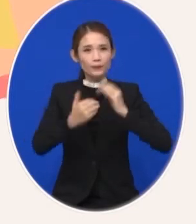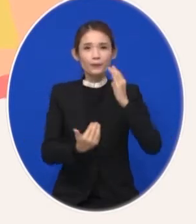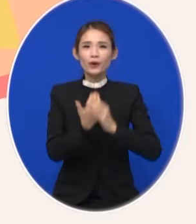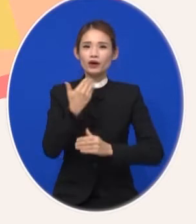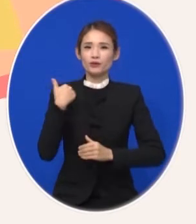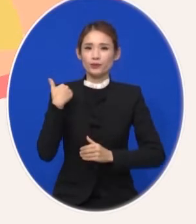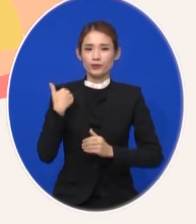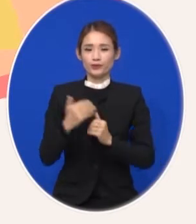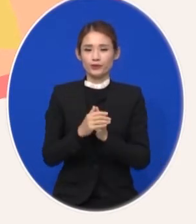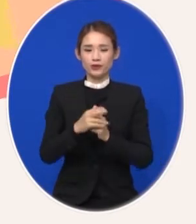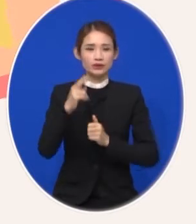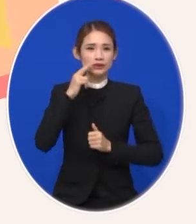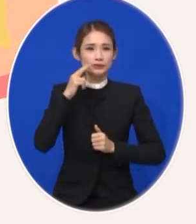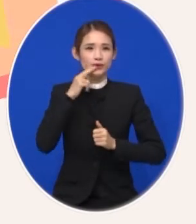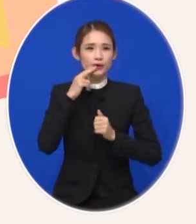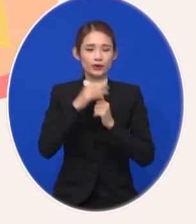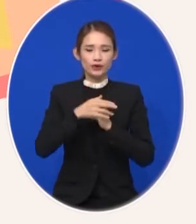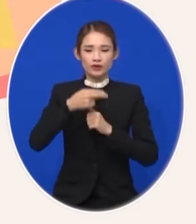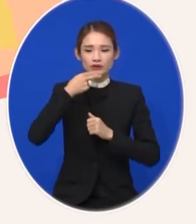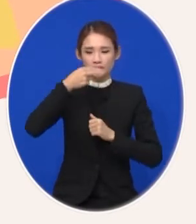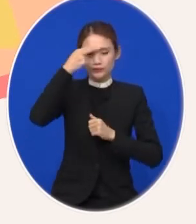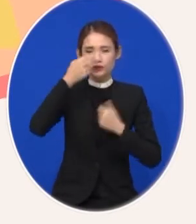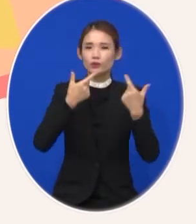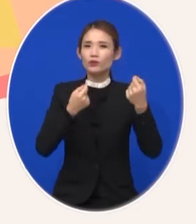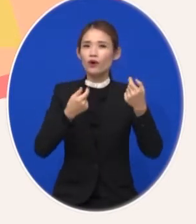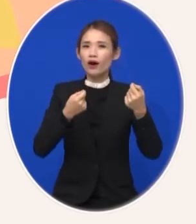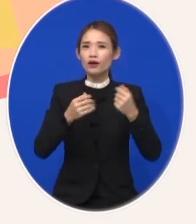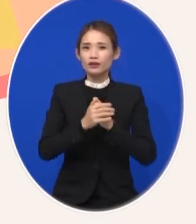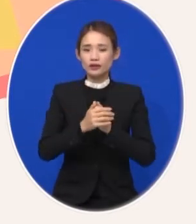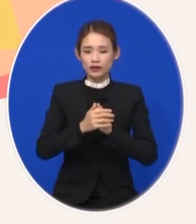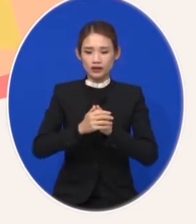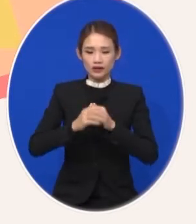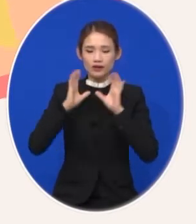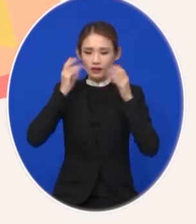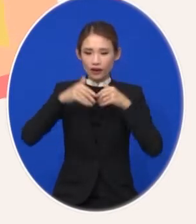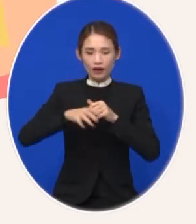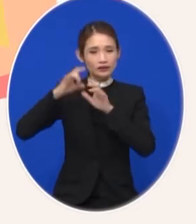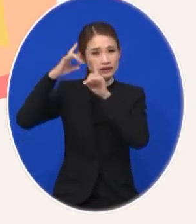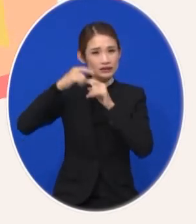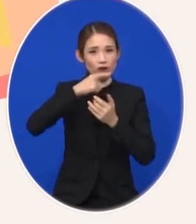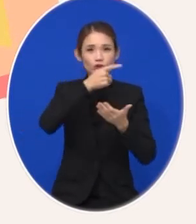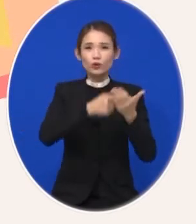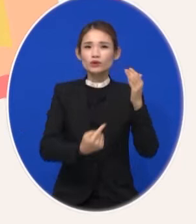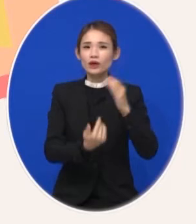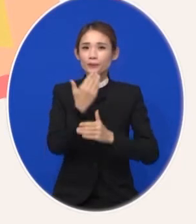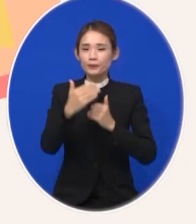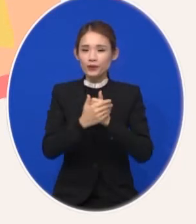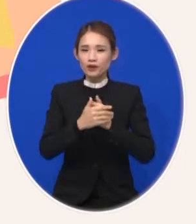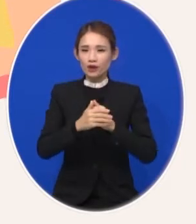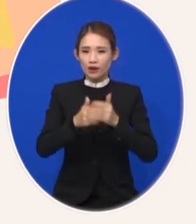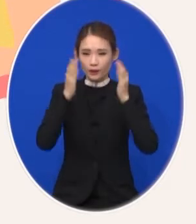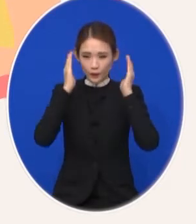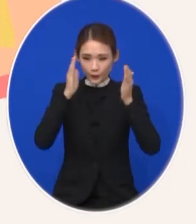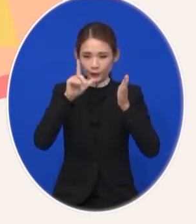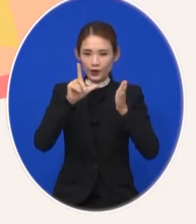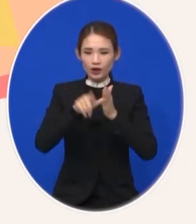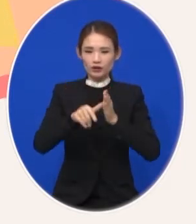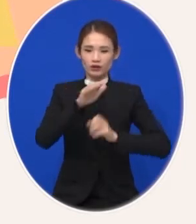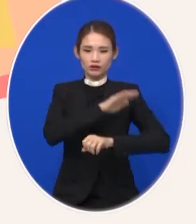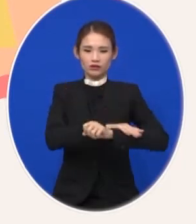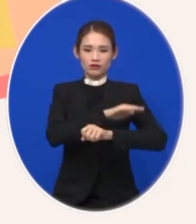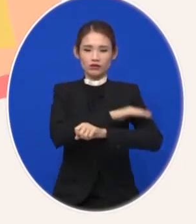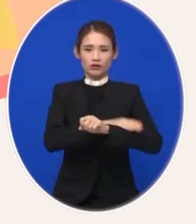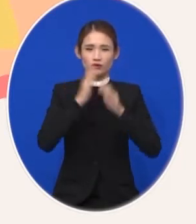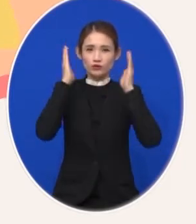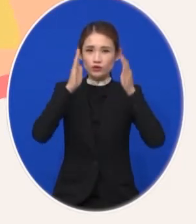있습니다. 그리고 흡연도 음주와 마찬가지로 태아의 신경 손상을 유발해 학령기의 주의력 결핍, 과잉